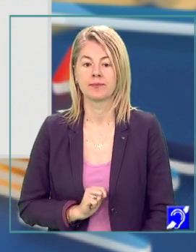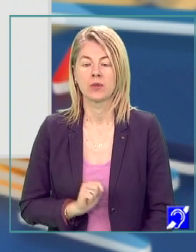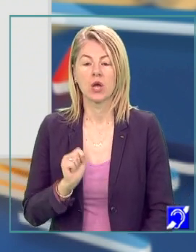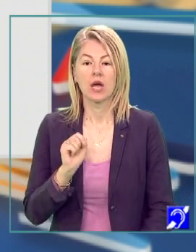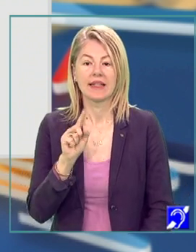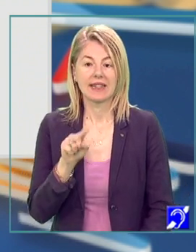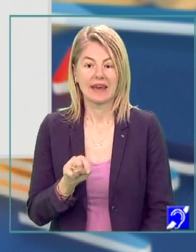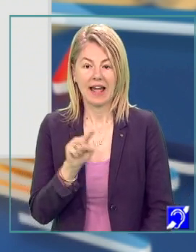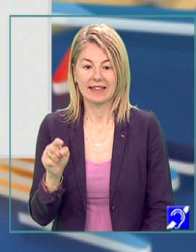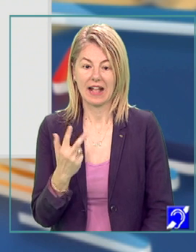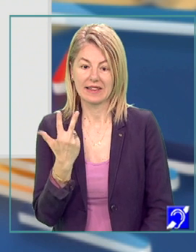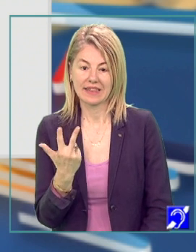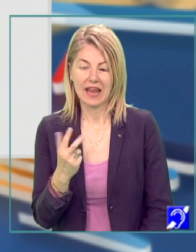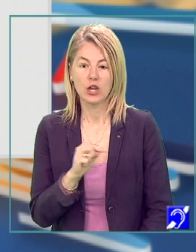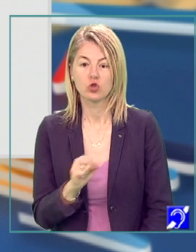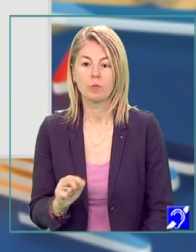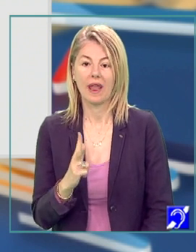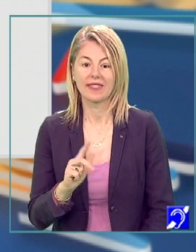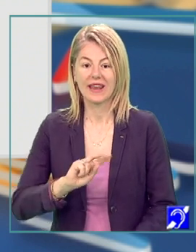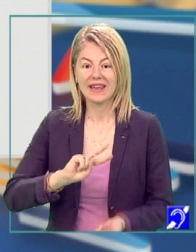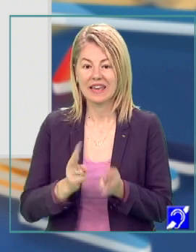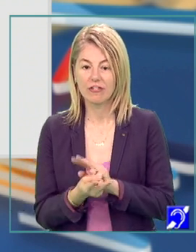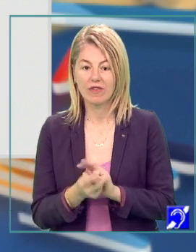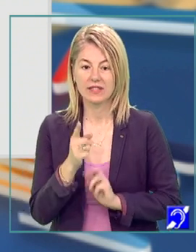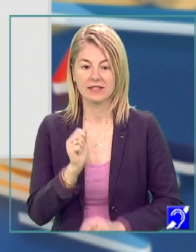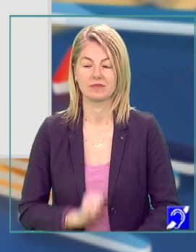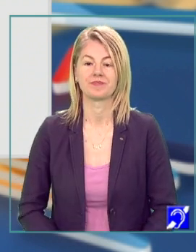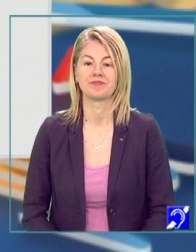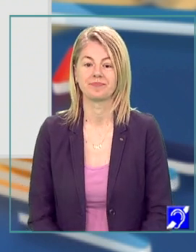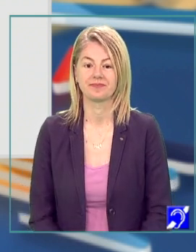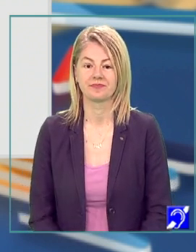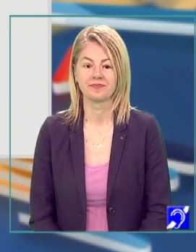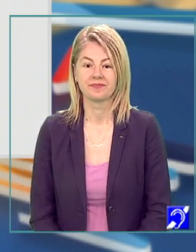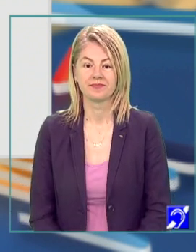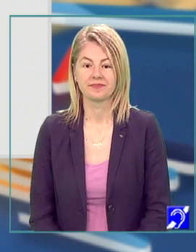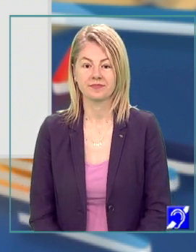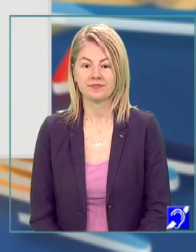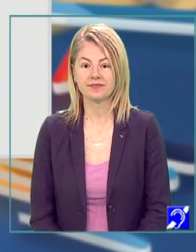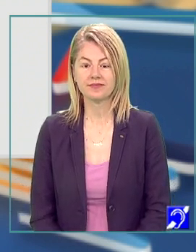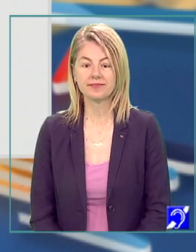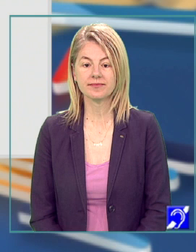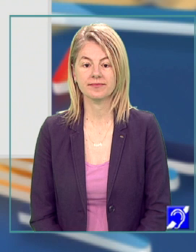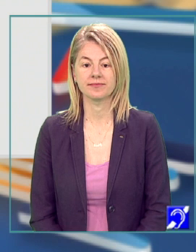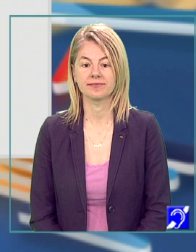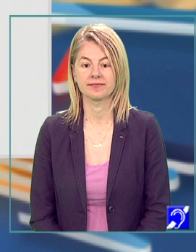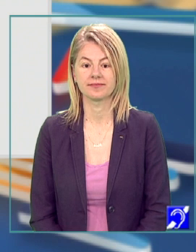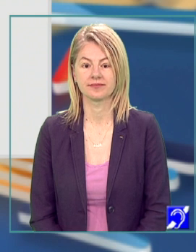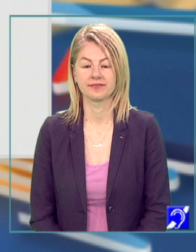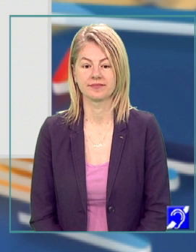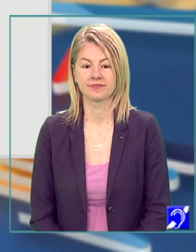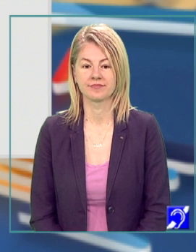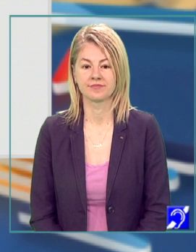cu inversul acestei fracții, adică de înmulțit cu radical din 3 supra